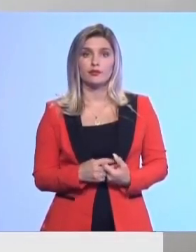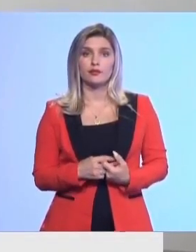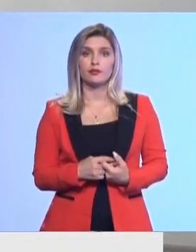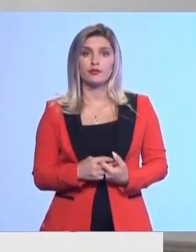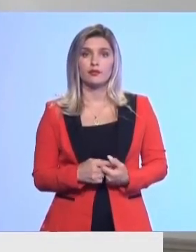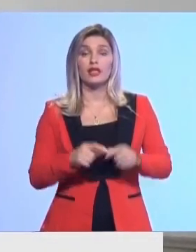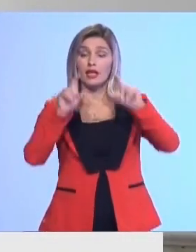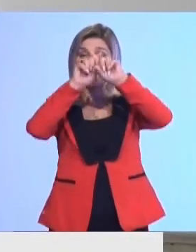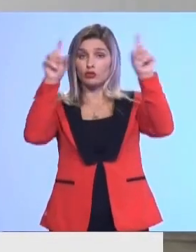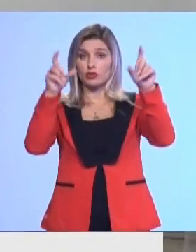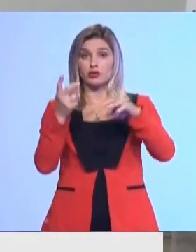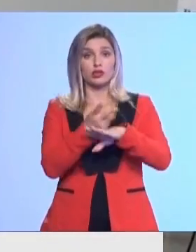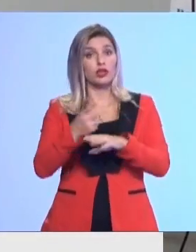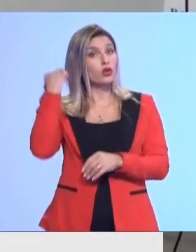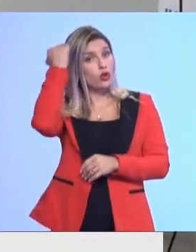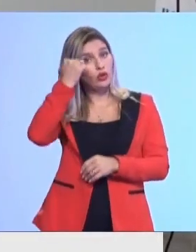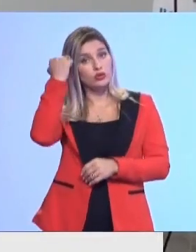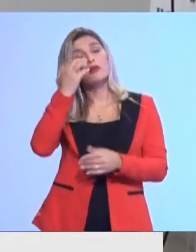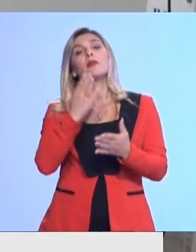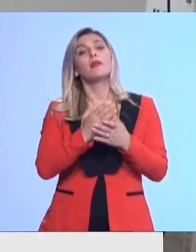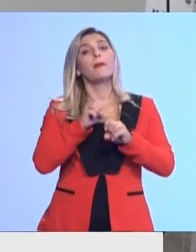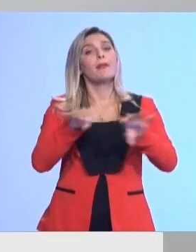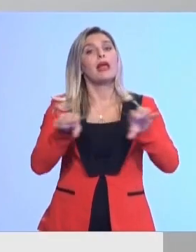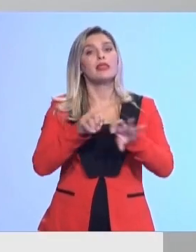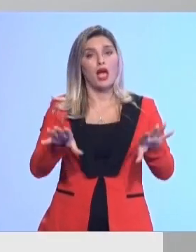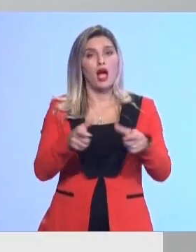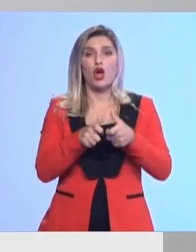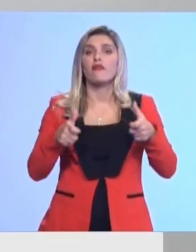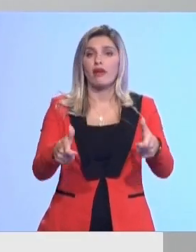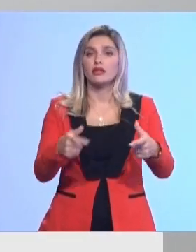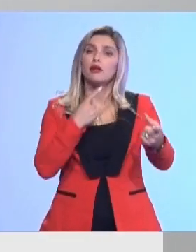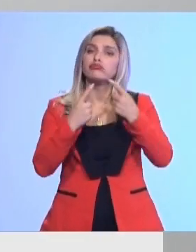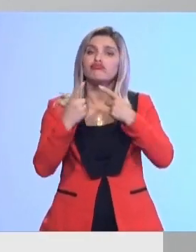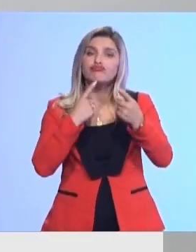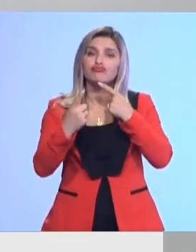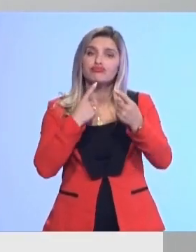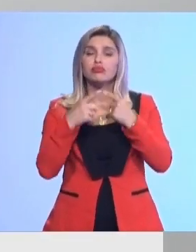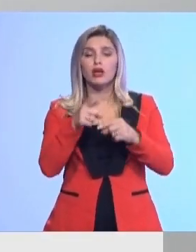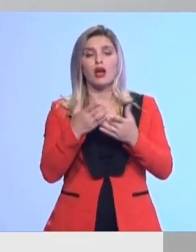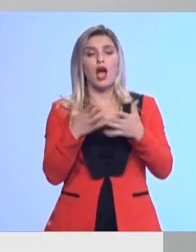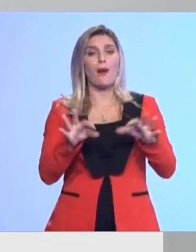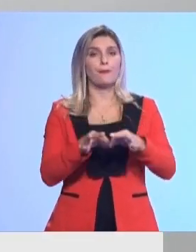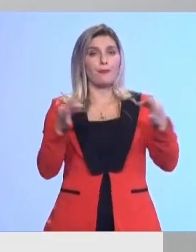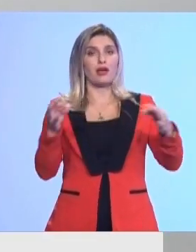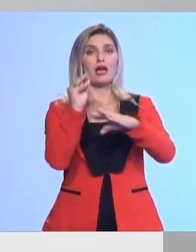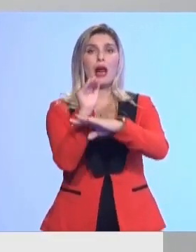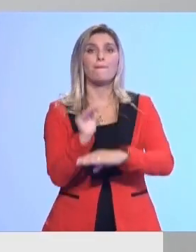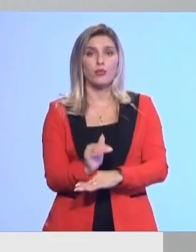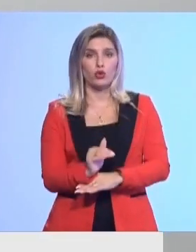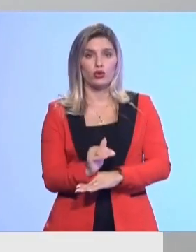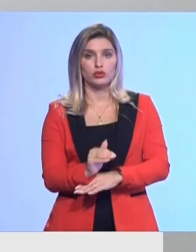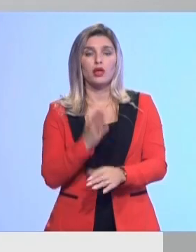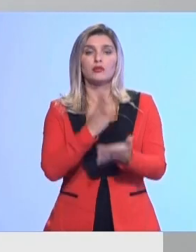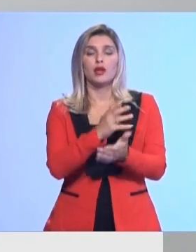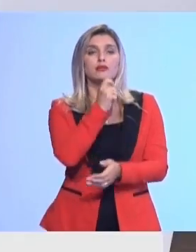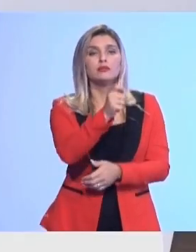Instituti Demokratiki i Kosovës në një konferencë për media publikoi rezultatet e sondazhit me qytetarë lidhur me ecurinë e